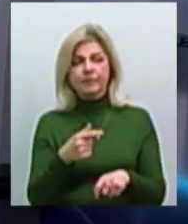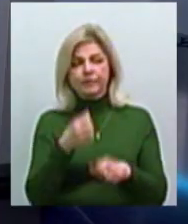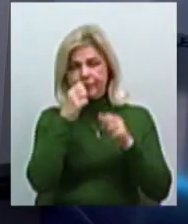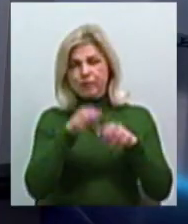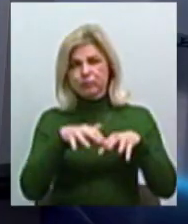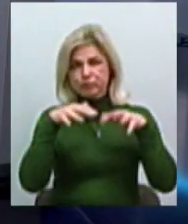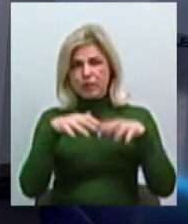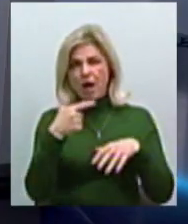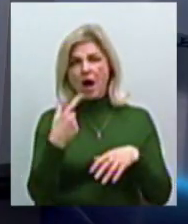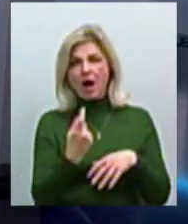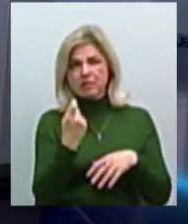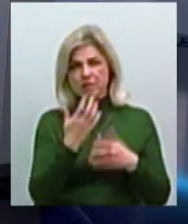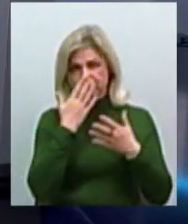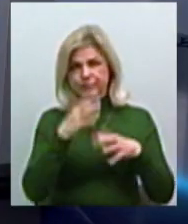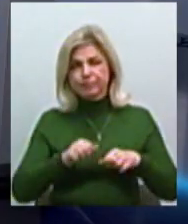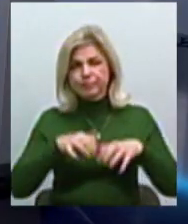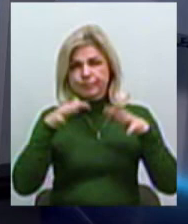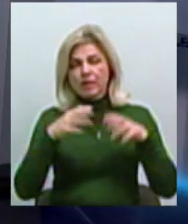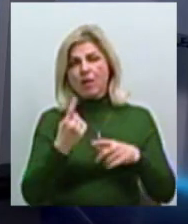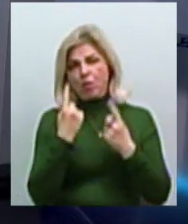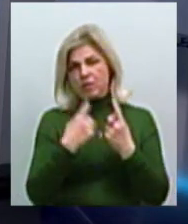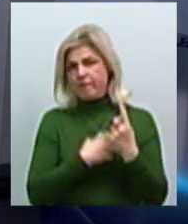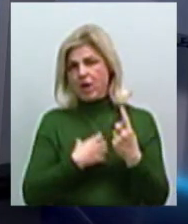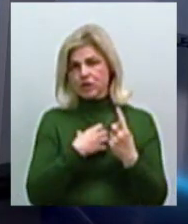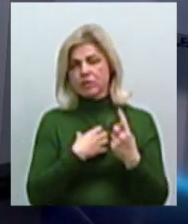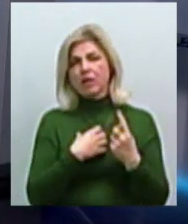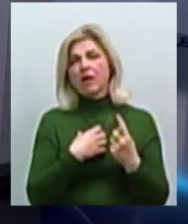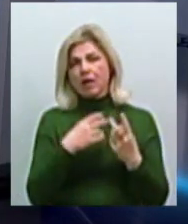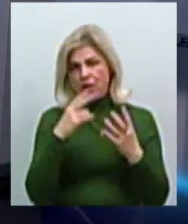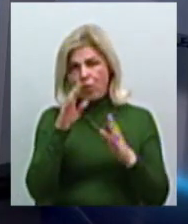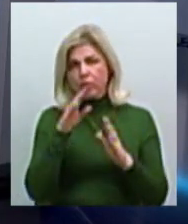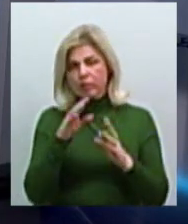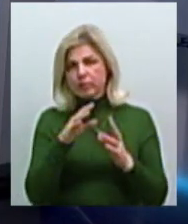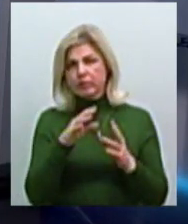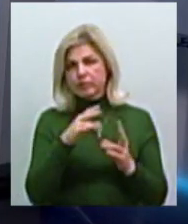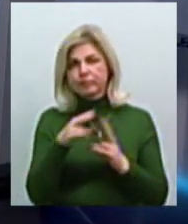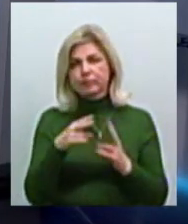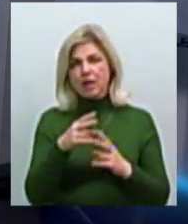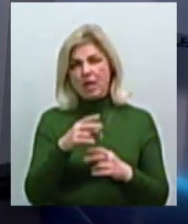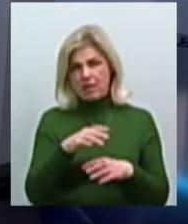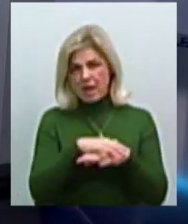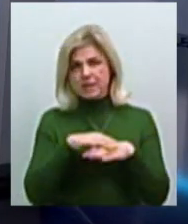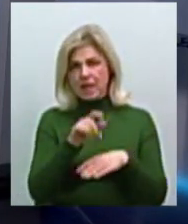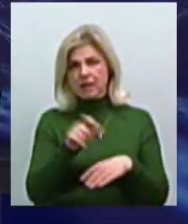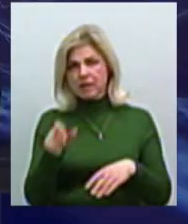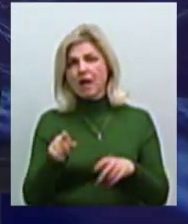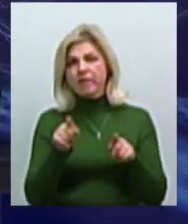чадного газу, який є основним критерієм ураження населення в цих пожежах.